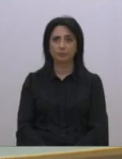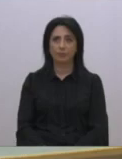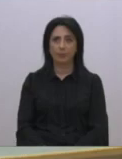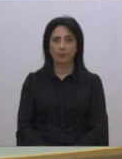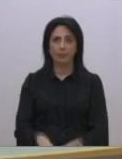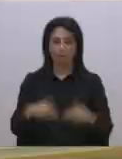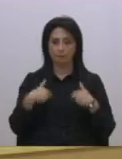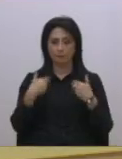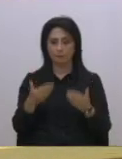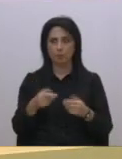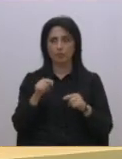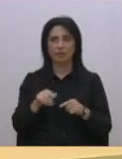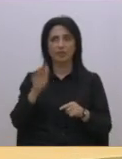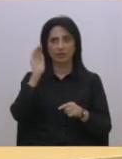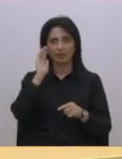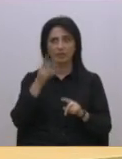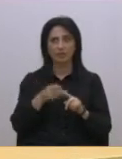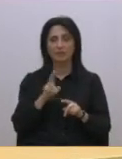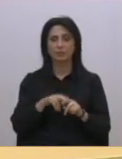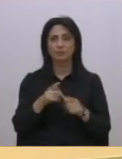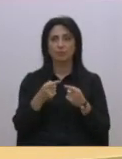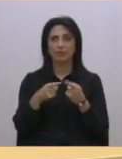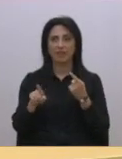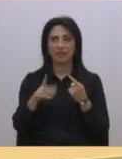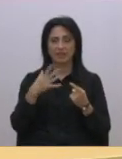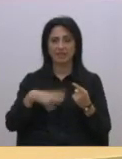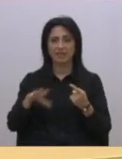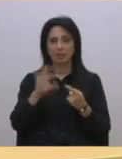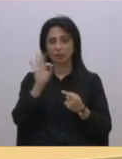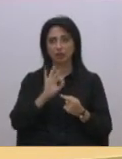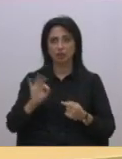მოგესალმებით. აქ ვისმენდით იმ განსხვავებული საქართველოს შესახებ, რომელიც